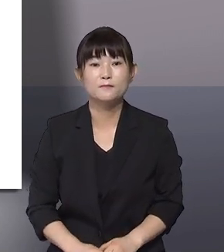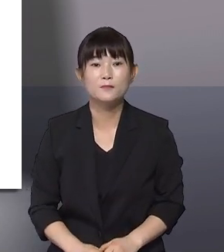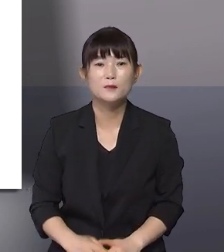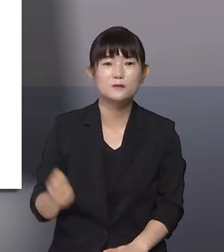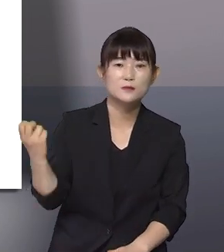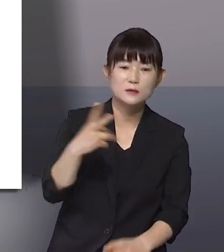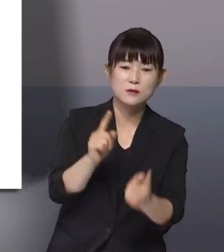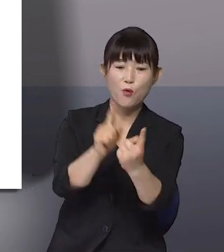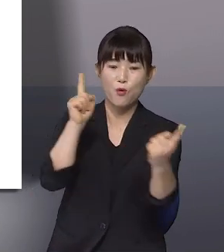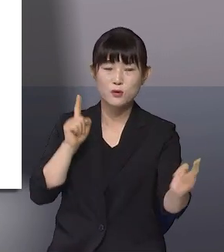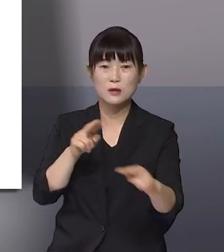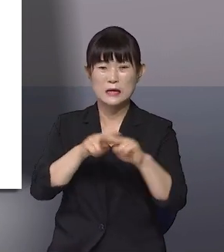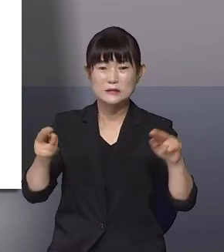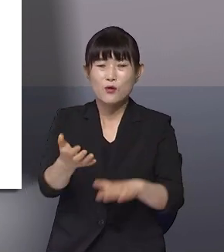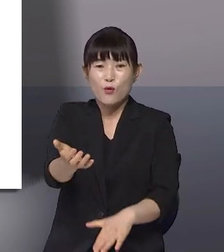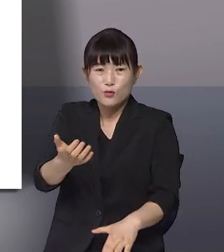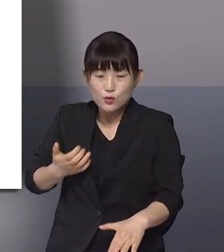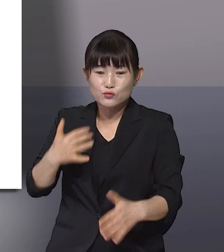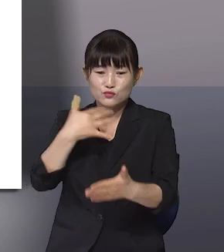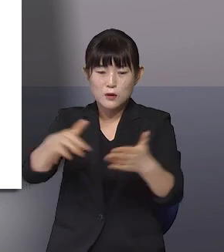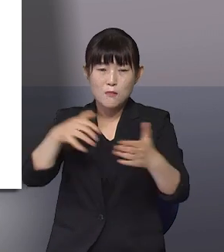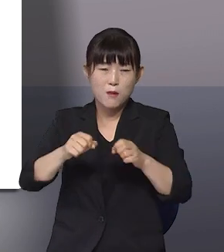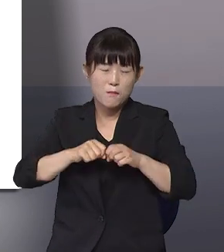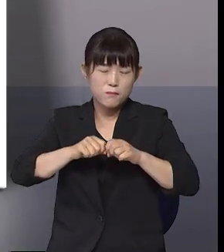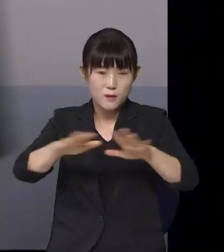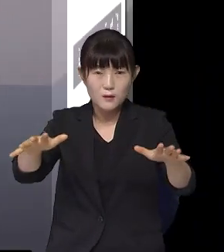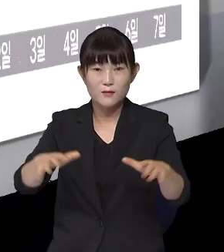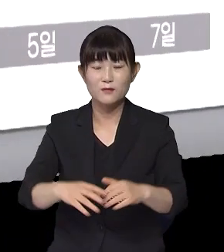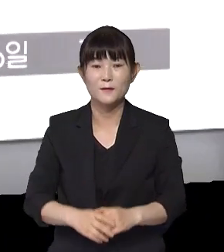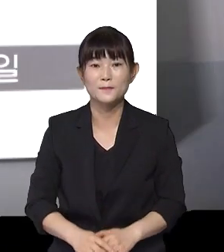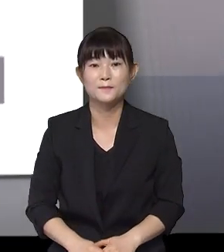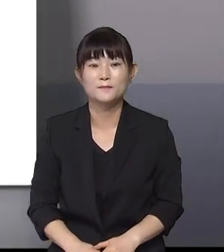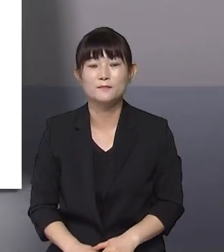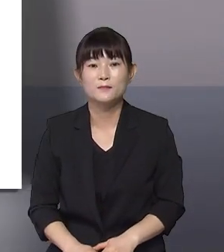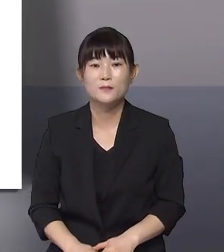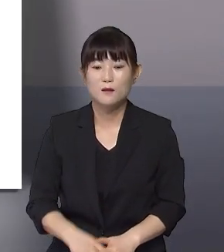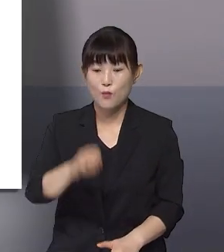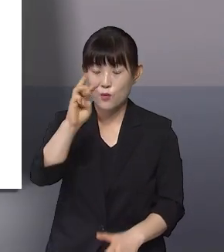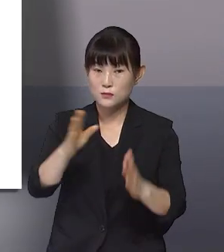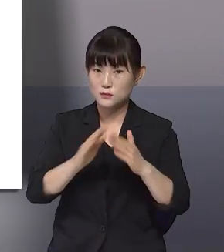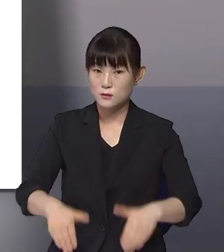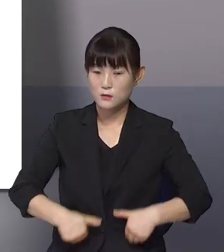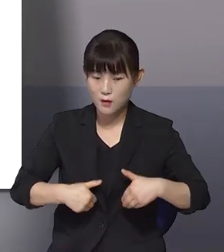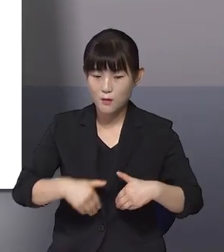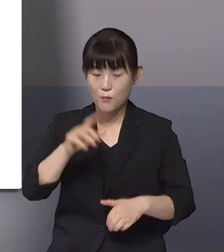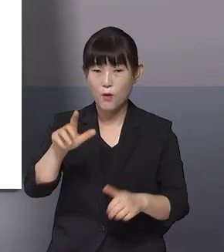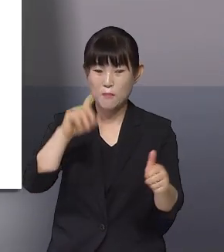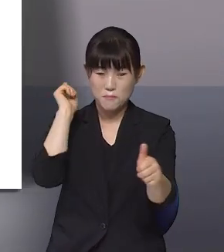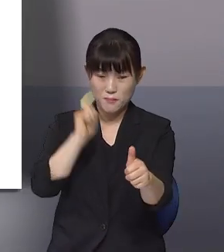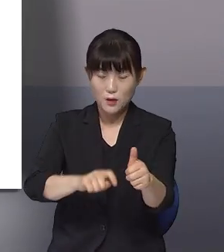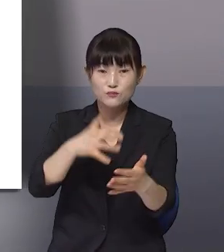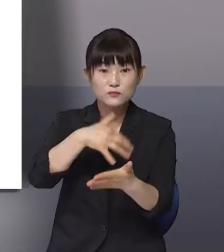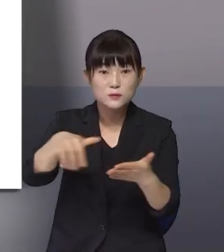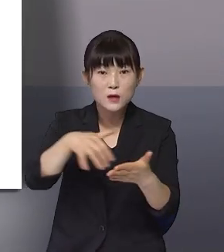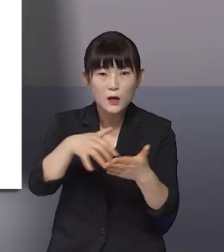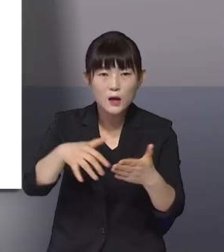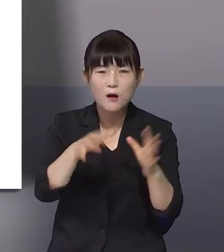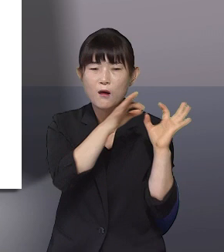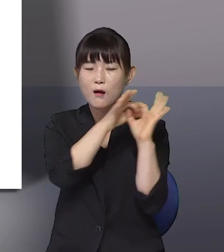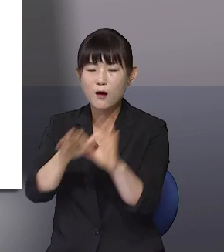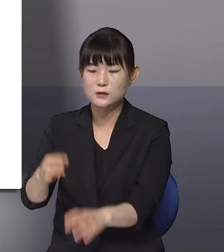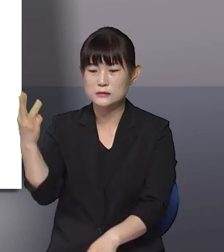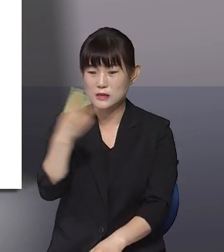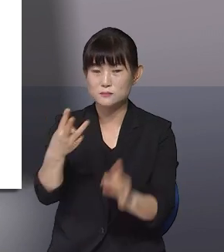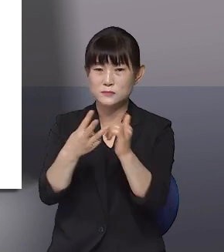다시 거리두기 해제 전으로 돌아가는 모양새입니다 광주와 전남의 코로나 1911 확진 자수도 연일